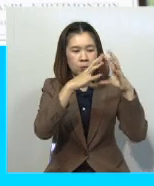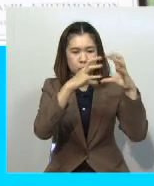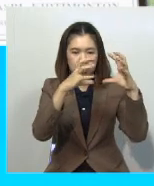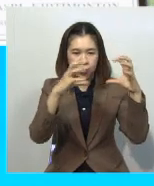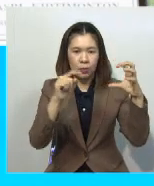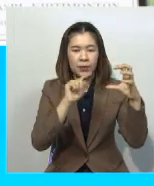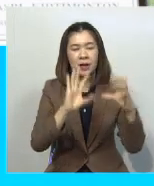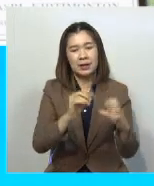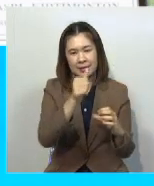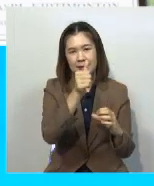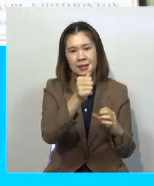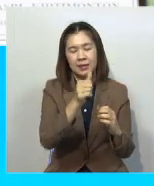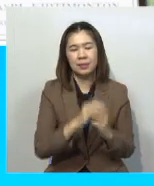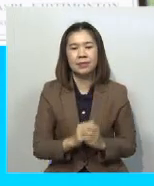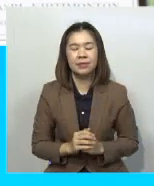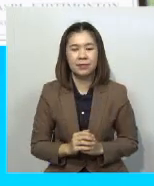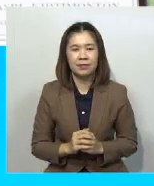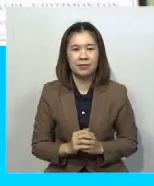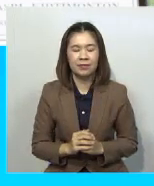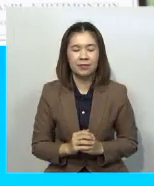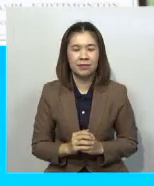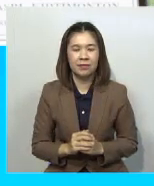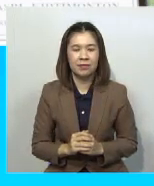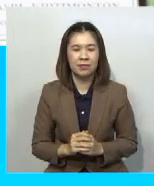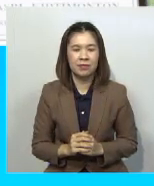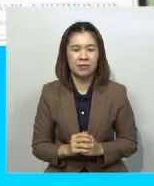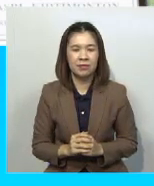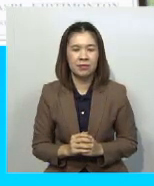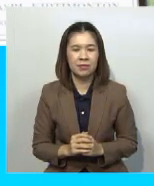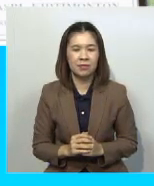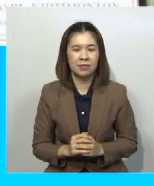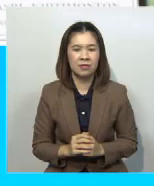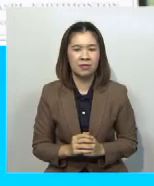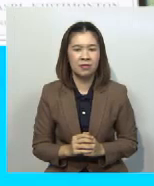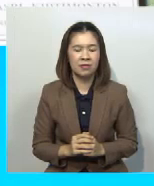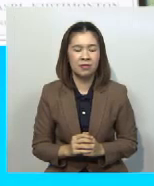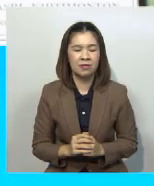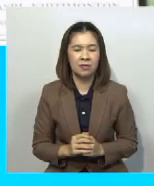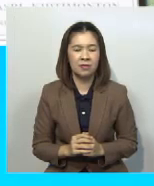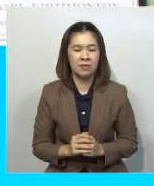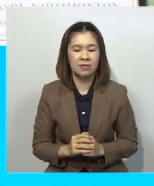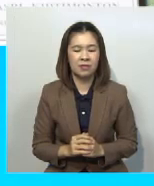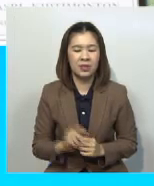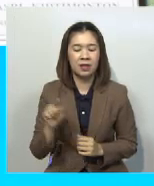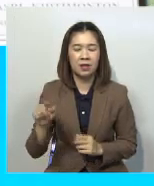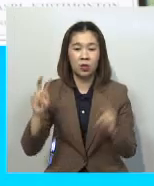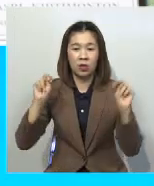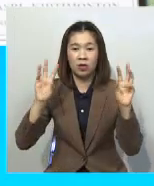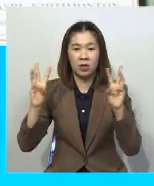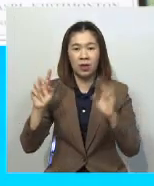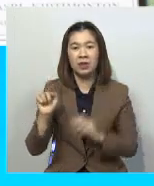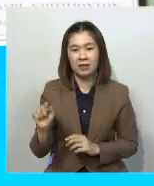เมฆก็ค่อนข้างที่จะดีส่วนในทางโซนทางตะวันตกทางนครสวรรค์แถบนั้นนะ